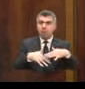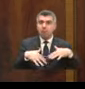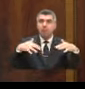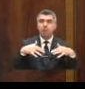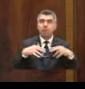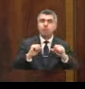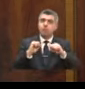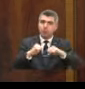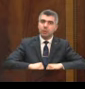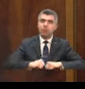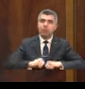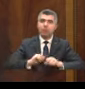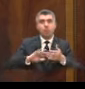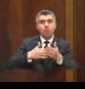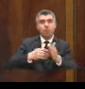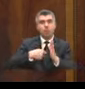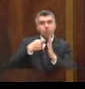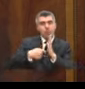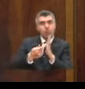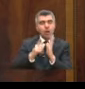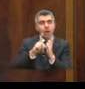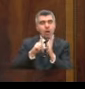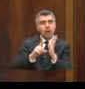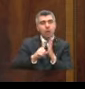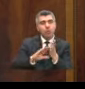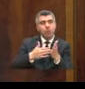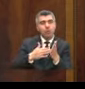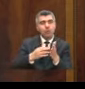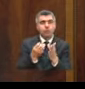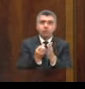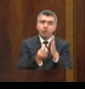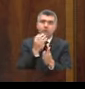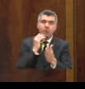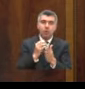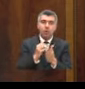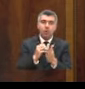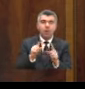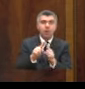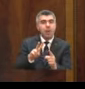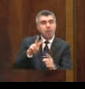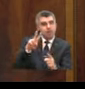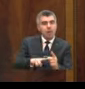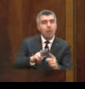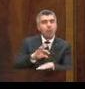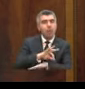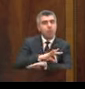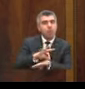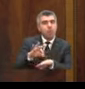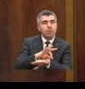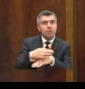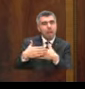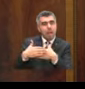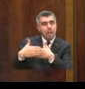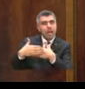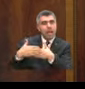يتجاوب ايجابيا مع مشاريع القوانين اللي غادي نجيبو لكم في هذا الاطار باش يولي هذا الشيء حقيقه بالنسبه للموظفين في اقرب